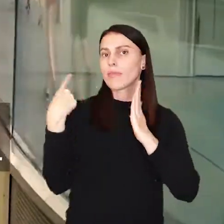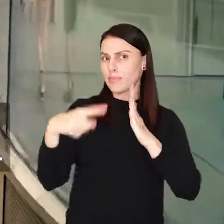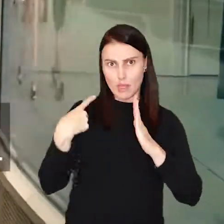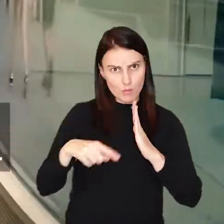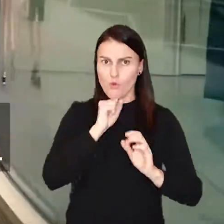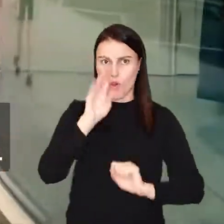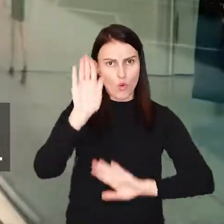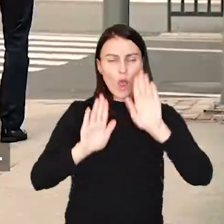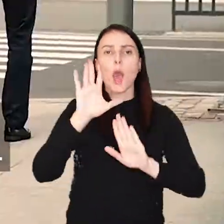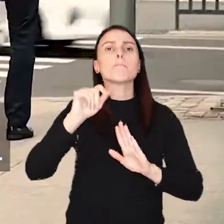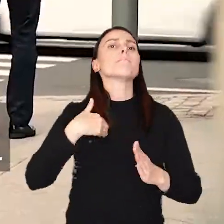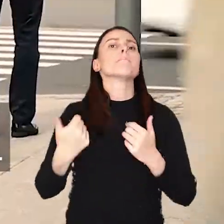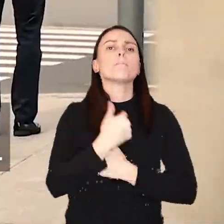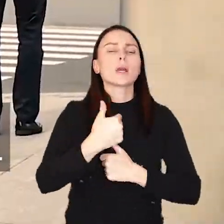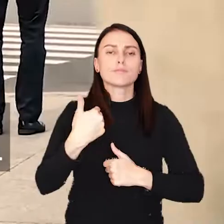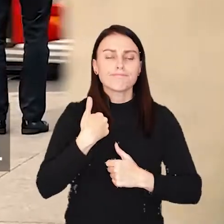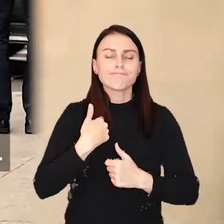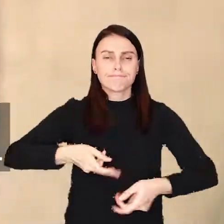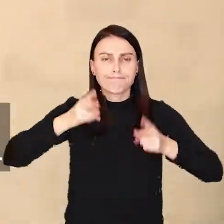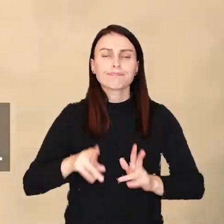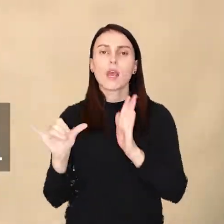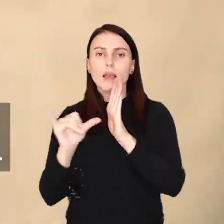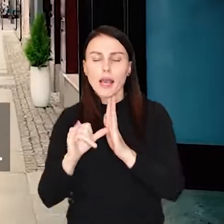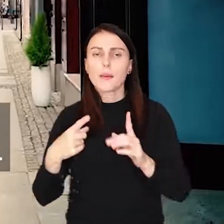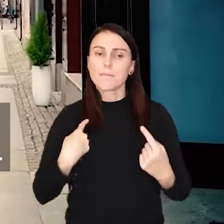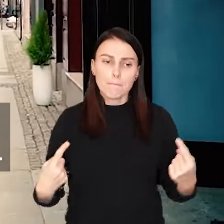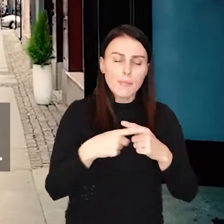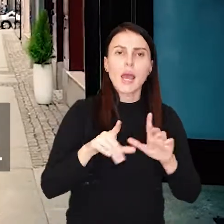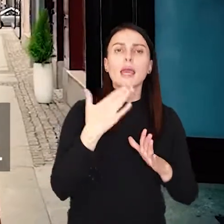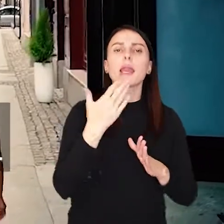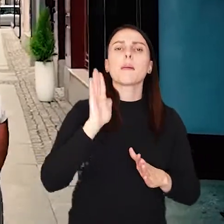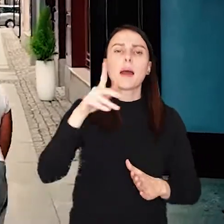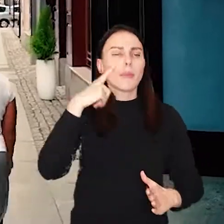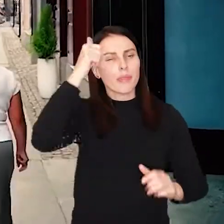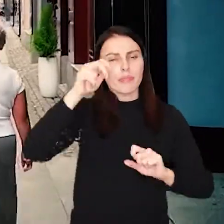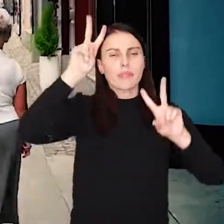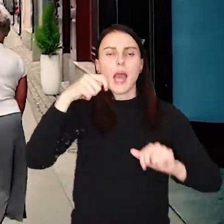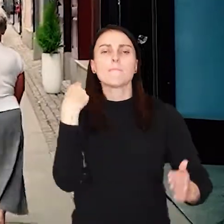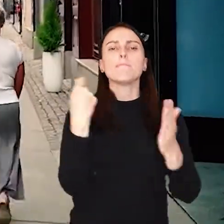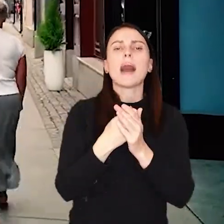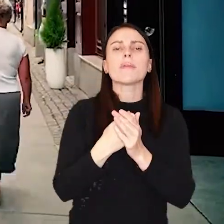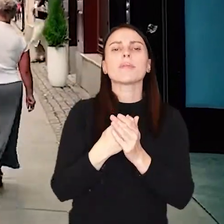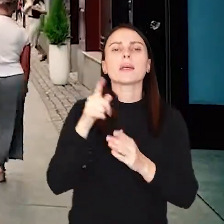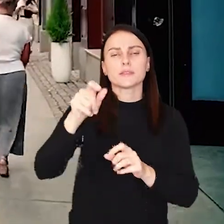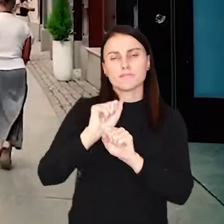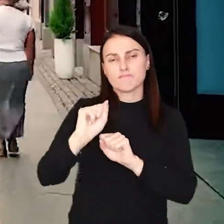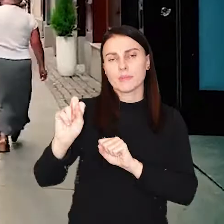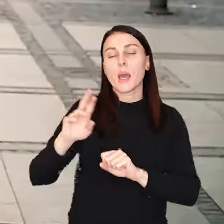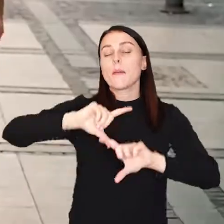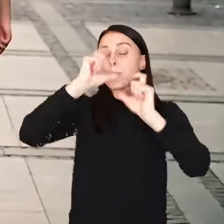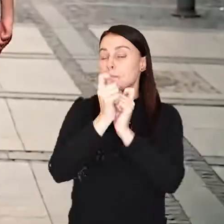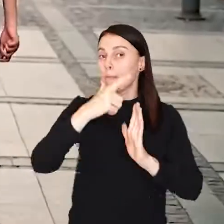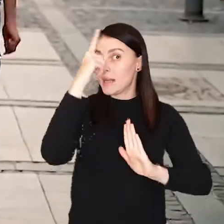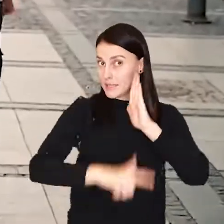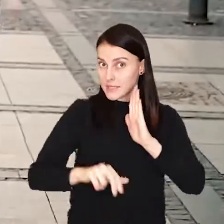ponieważ zarejestrowano liczbę kandydatów odpowiadającą liczbie mandatów w tych okręgach. Pełną listę nazwisk nowych radnych znajdziecie na